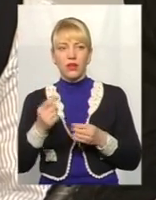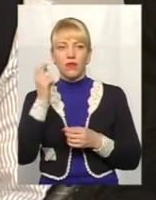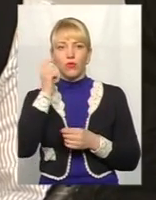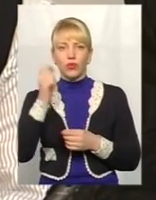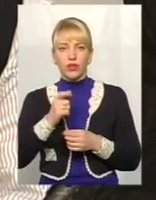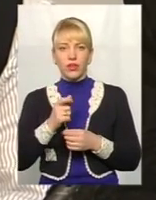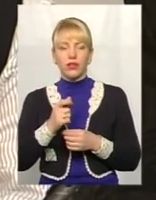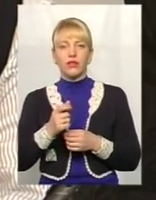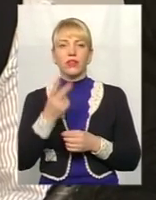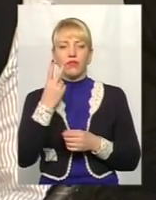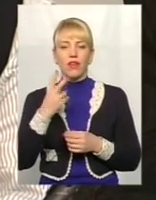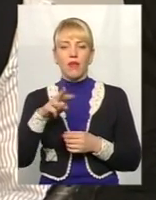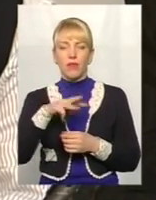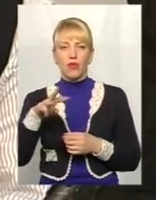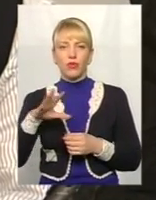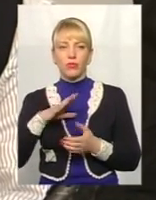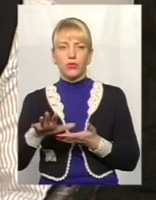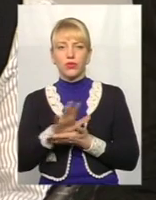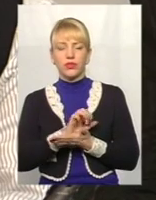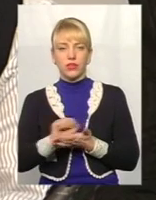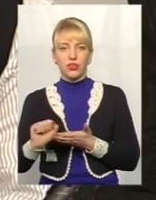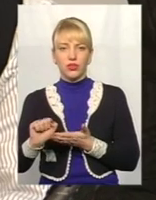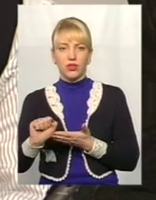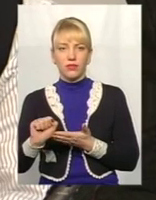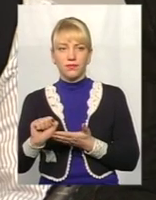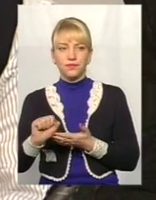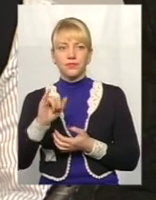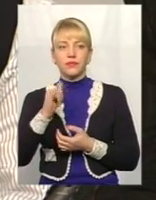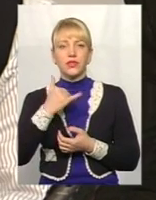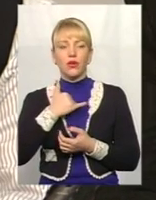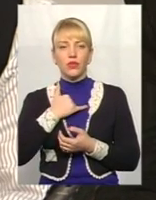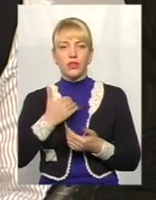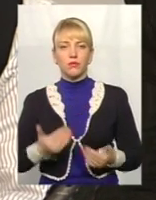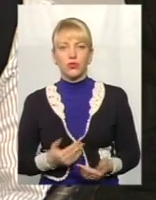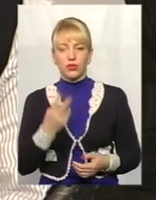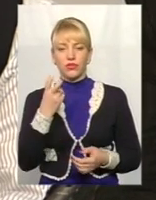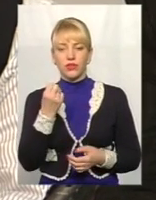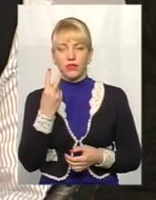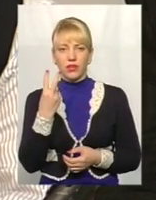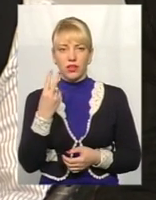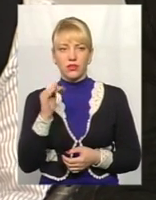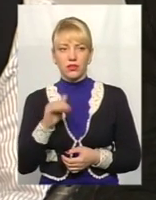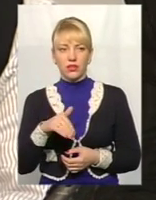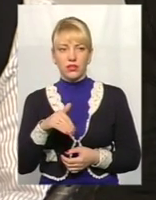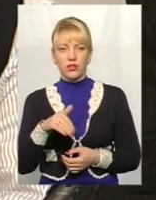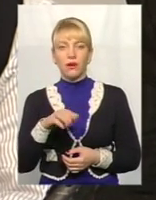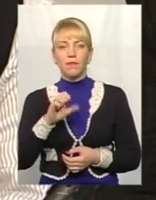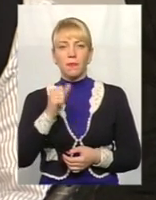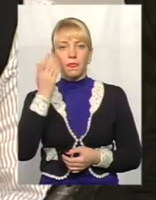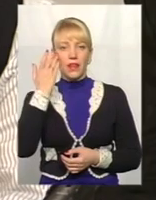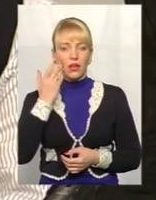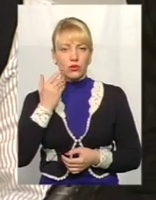мільйони вони знищили. 2 мільйони. А в нас проживало 212 тисяч, а коли